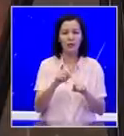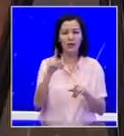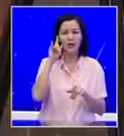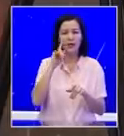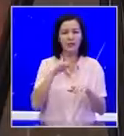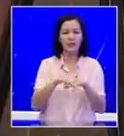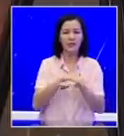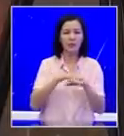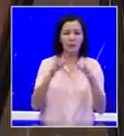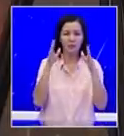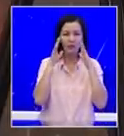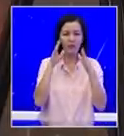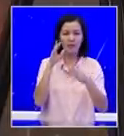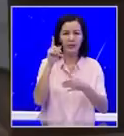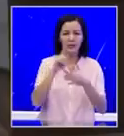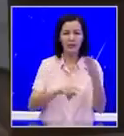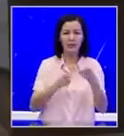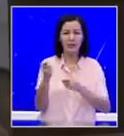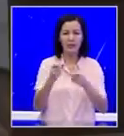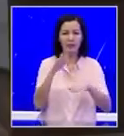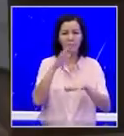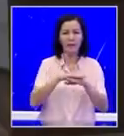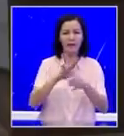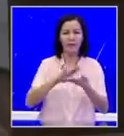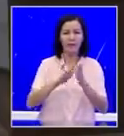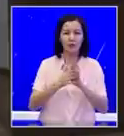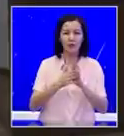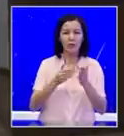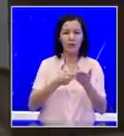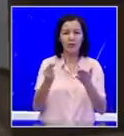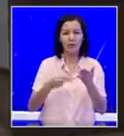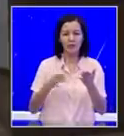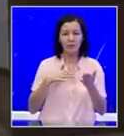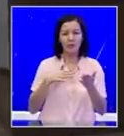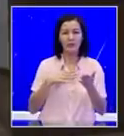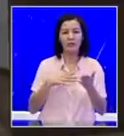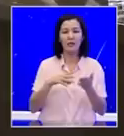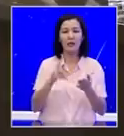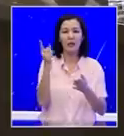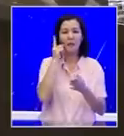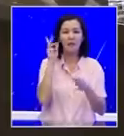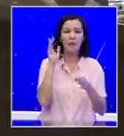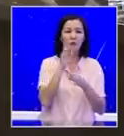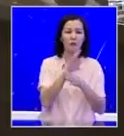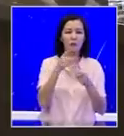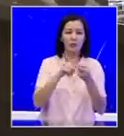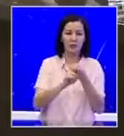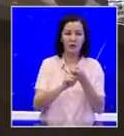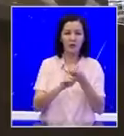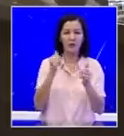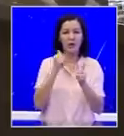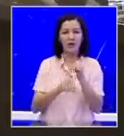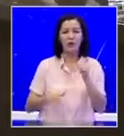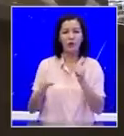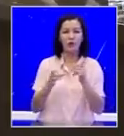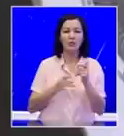мұсылмандары діни басқармасы мен банк басшылары тиісті келісім шарт жасасты. Аясында мобильді қосымша іске қосылмақ, оған әр